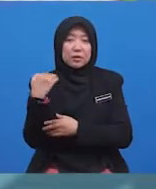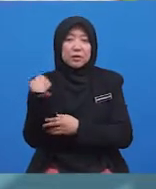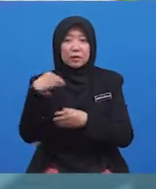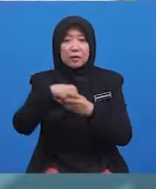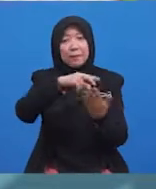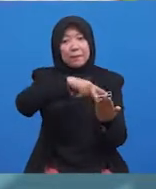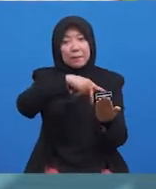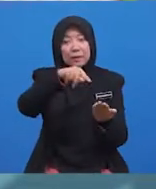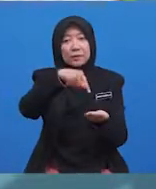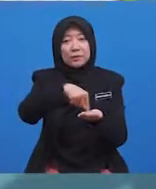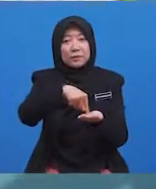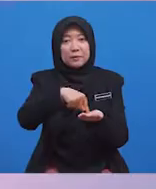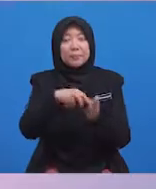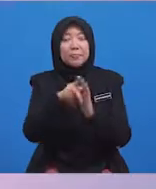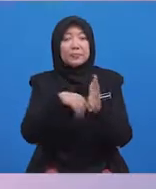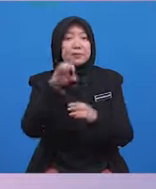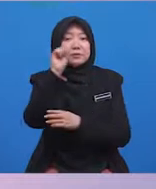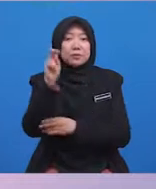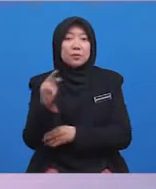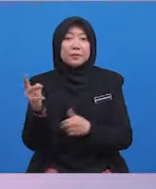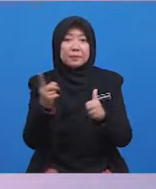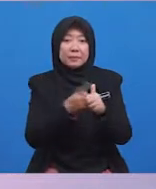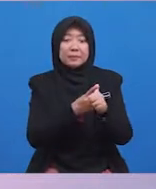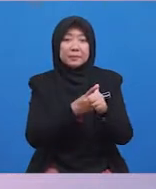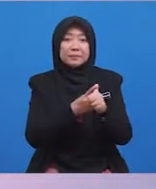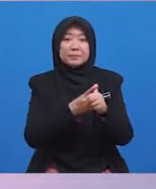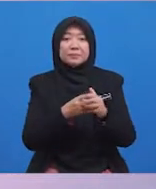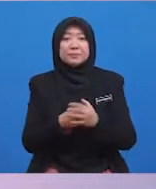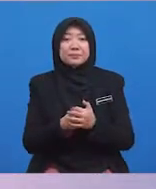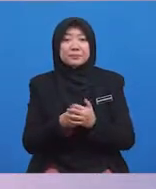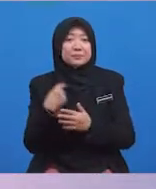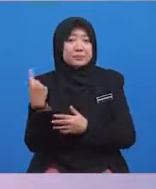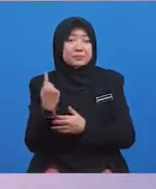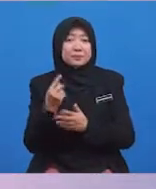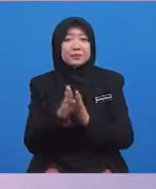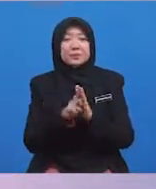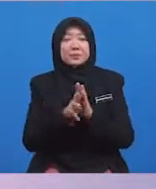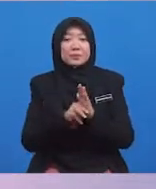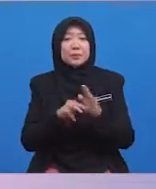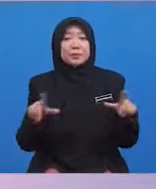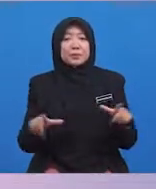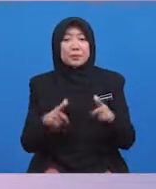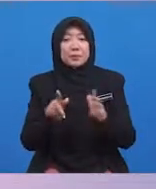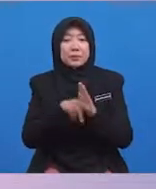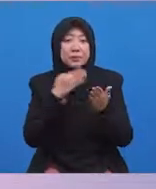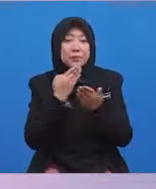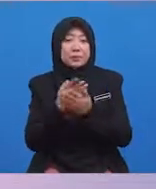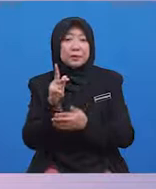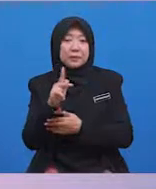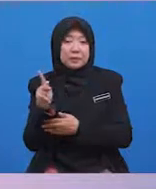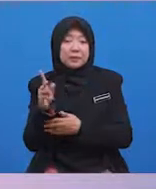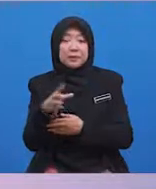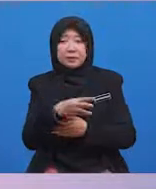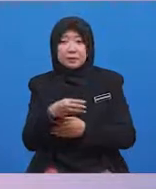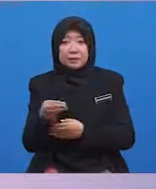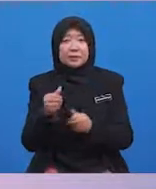ini. Persoalan pertama, sentiasa melakukan kebaikan dan menghindari